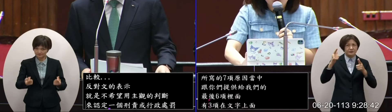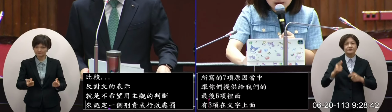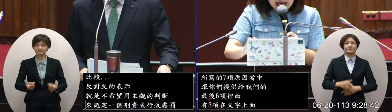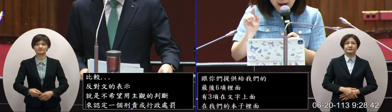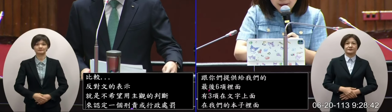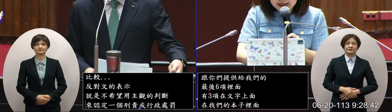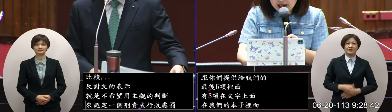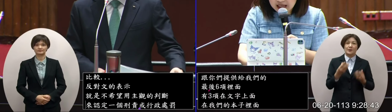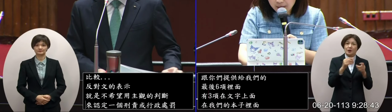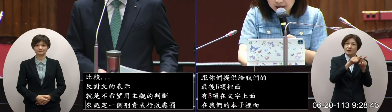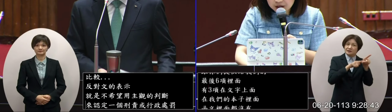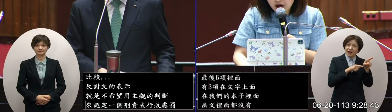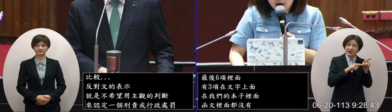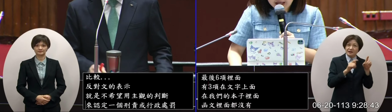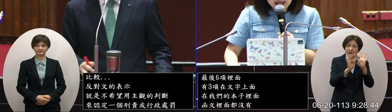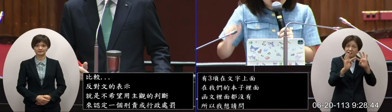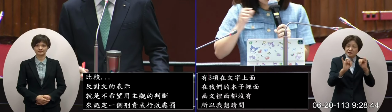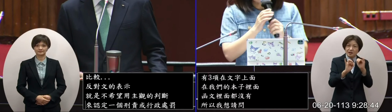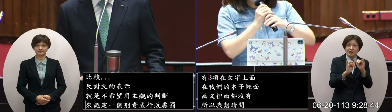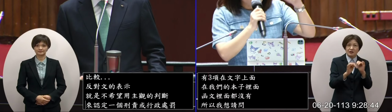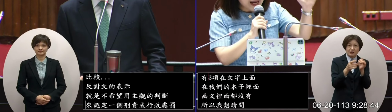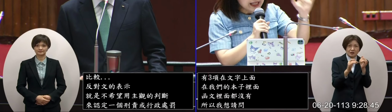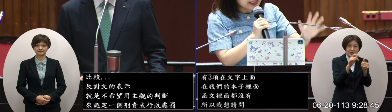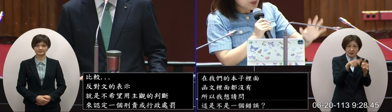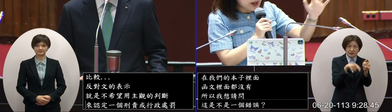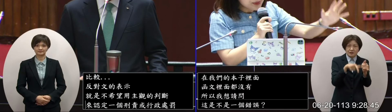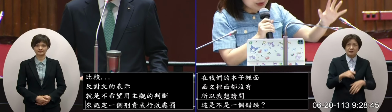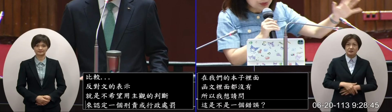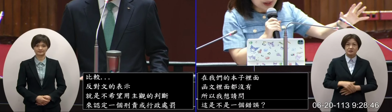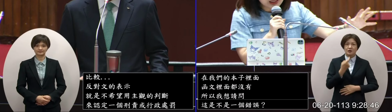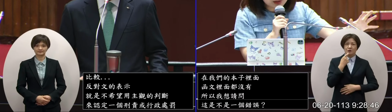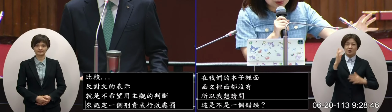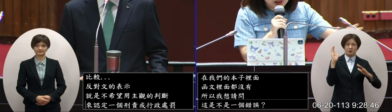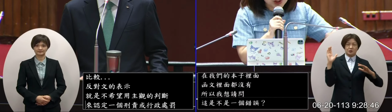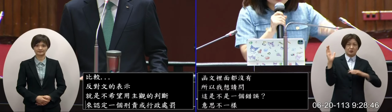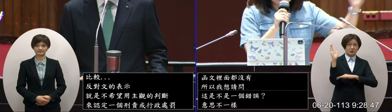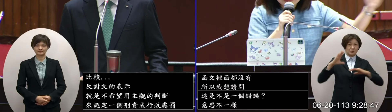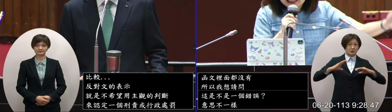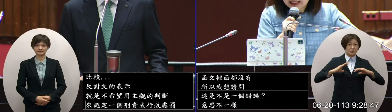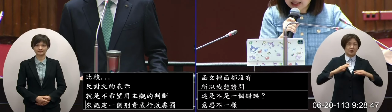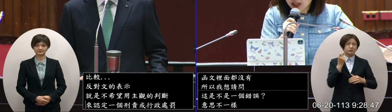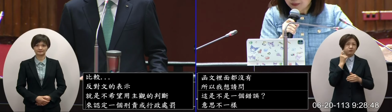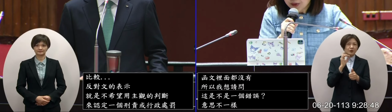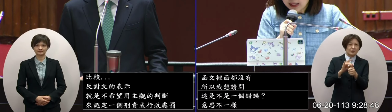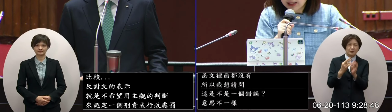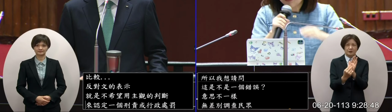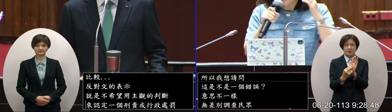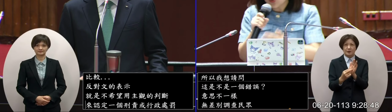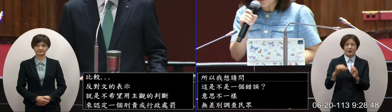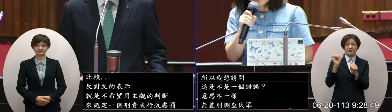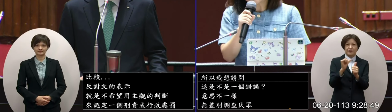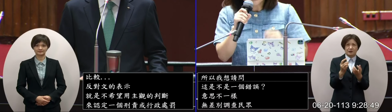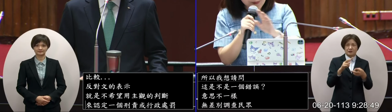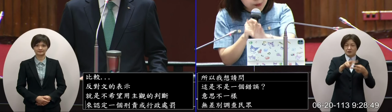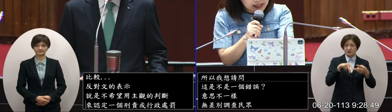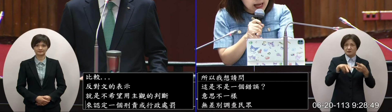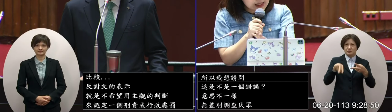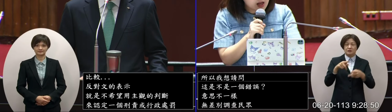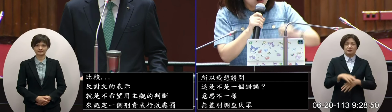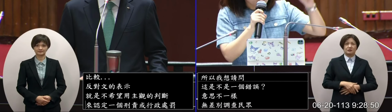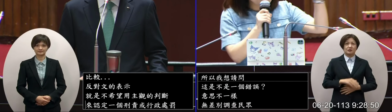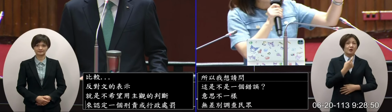样。无差别调查民众，跟你只要怀疑官员虚伪陈述就可以刑责，跟没有怀疑是